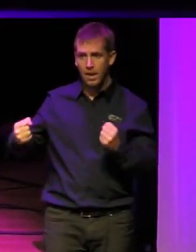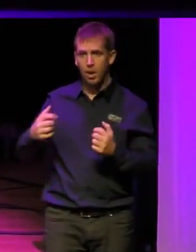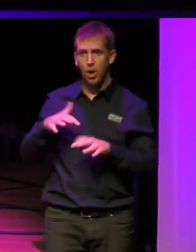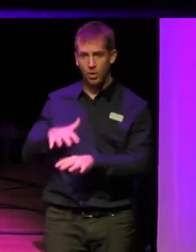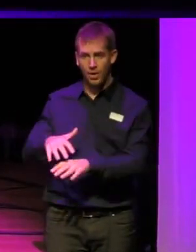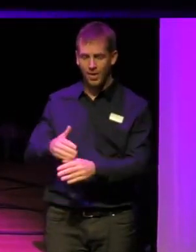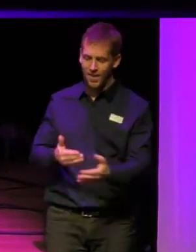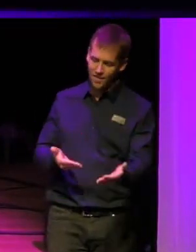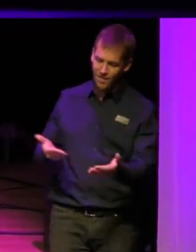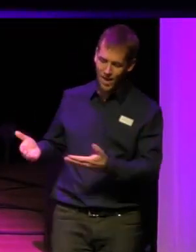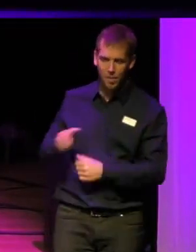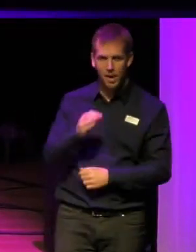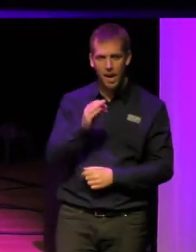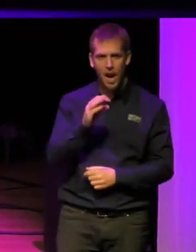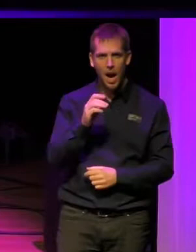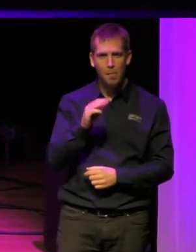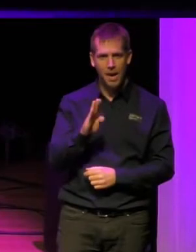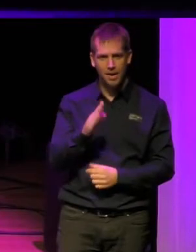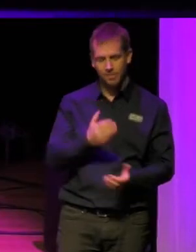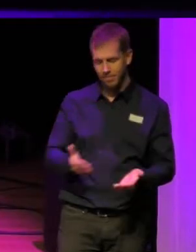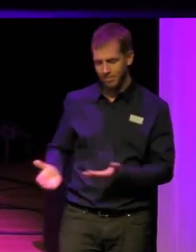stark. Välkommen upp på scen.